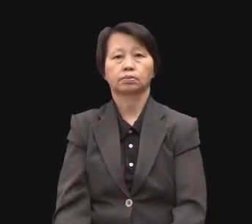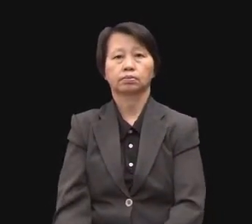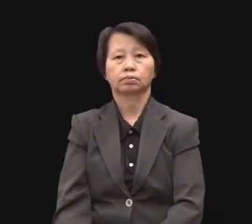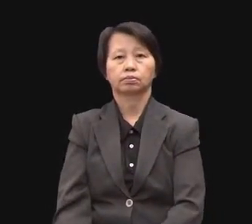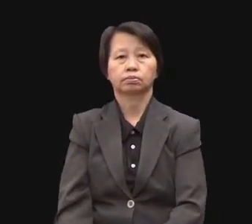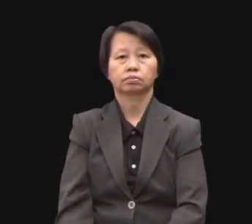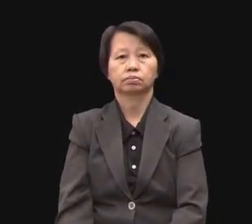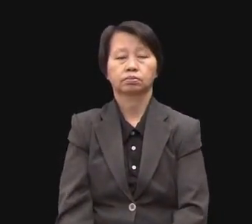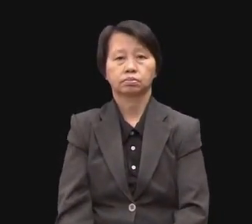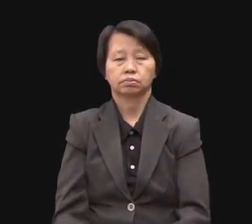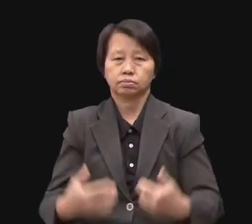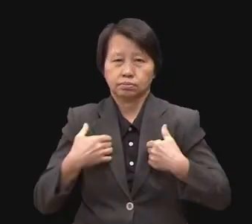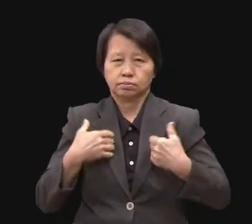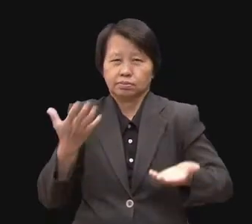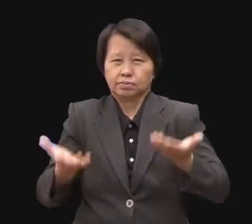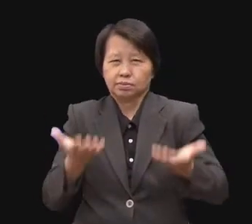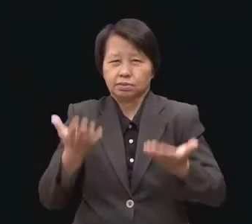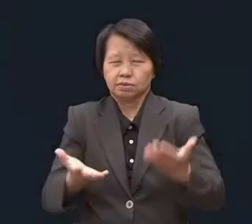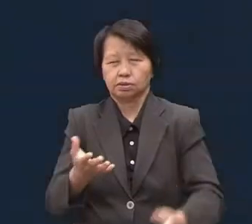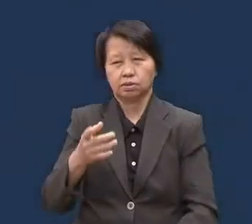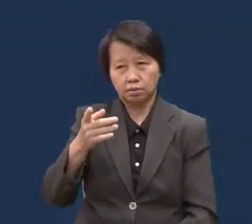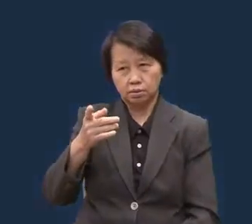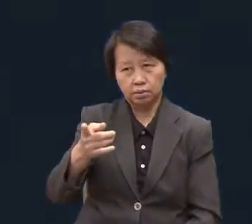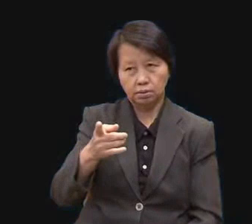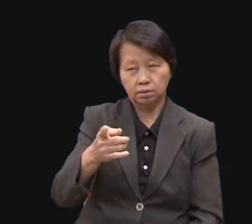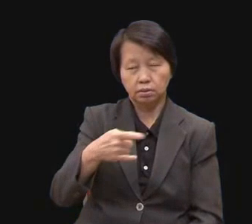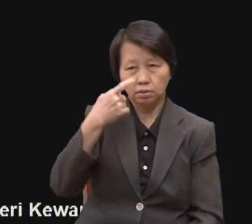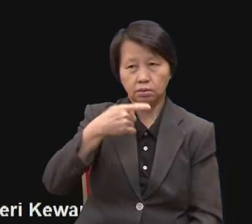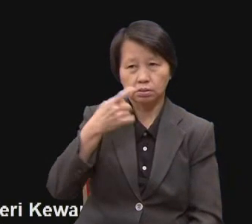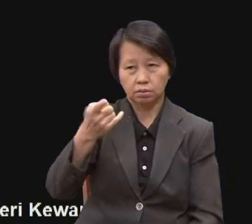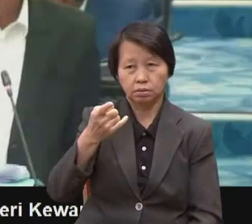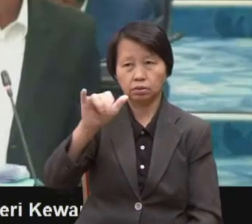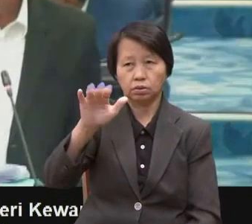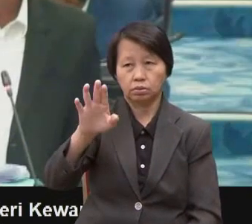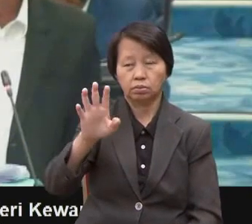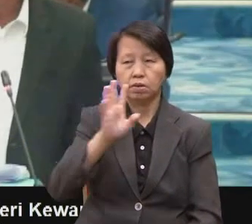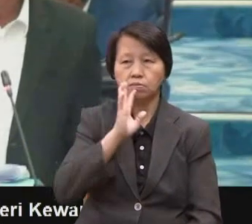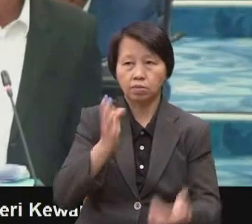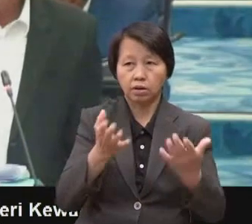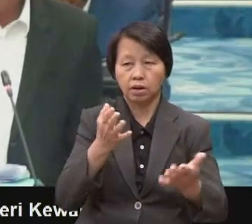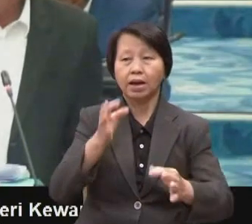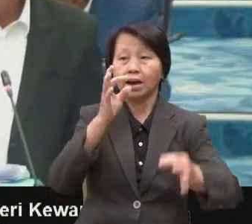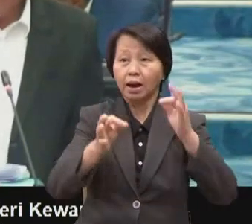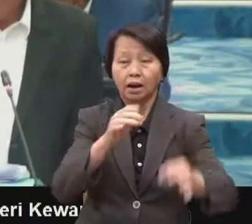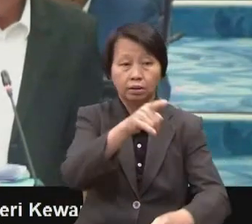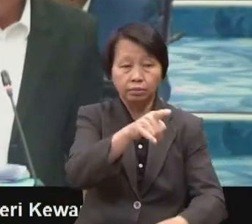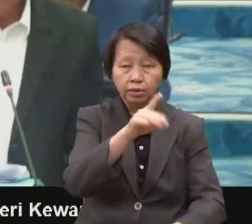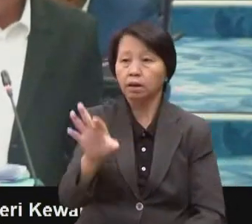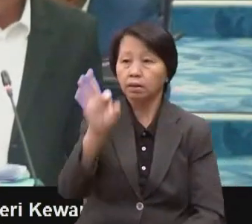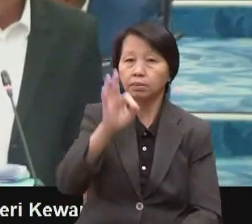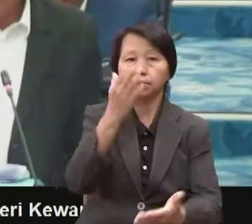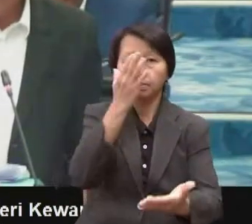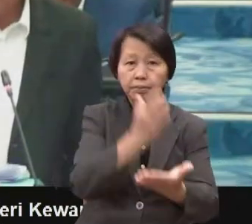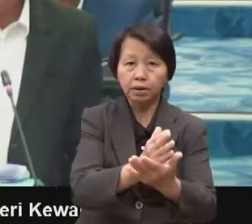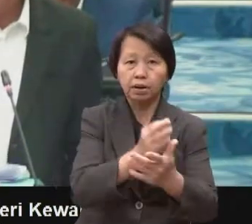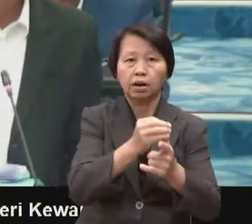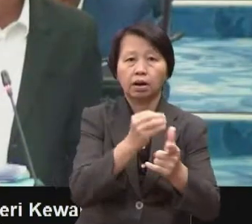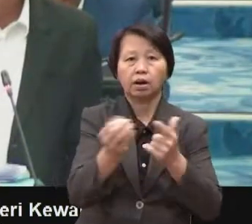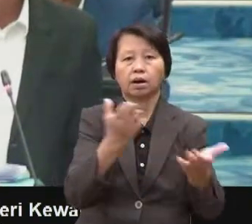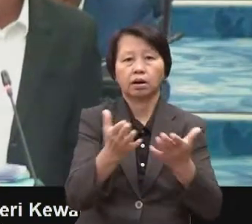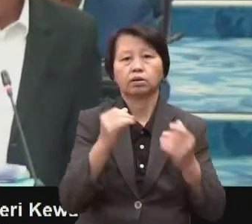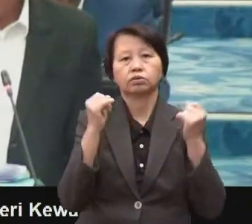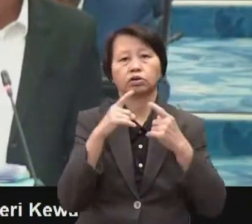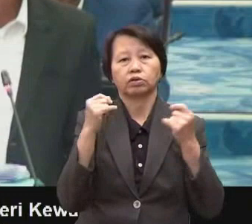Ada kemungkinan yang disebut oleh yang batu ini kalau mereka memilih untuk berhenti untuk berhemat dengan